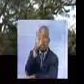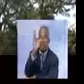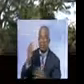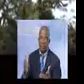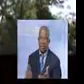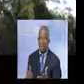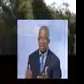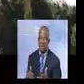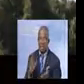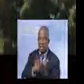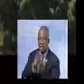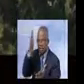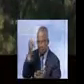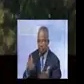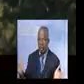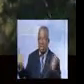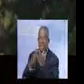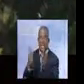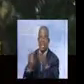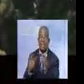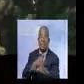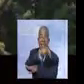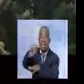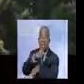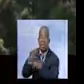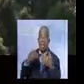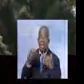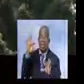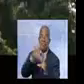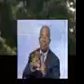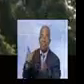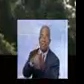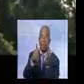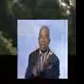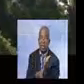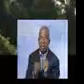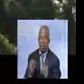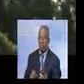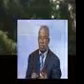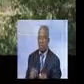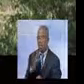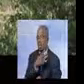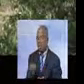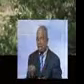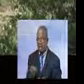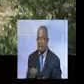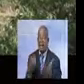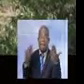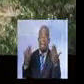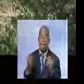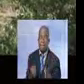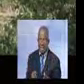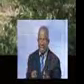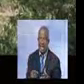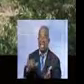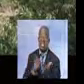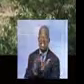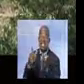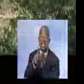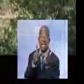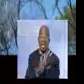agents des Eaux et Forêts pour mieux gérer les forêts. Pour appréhender les missions qui leur confèrent, la loi du 14